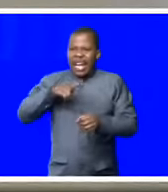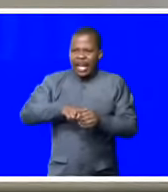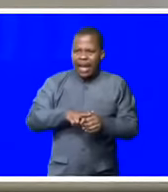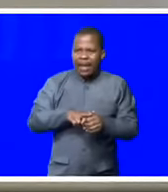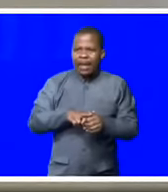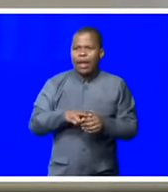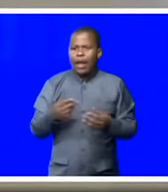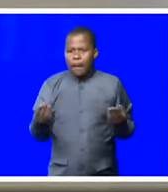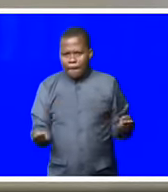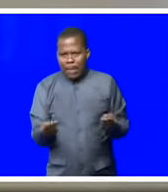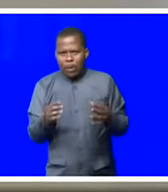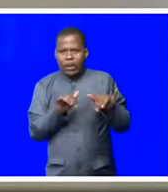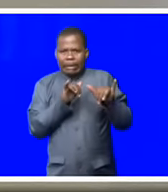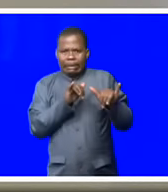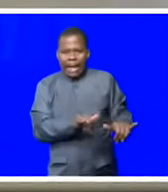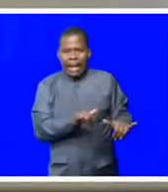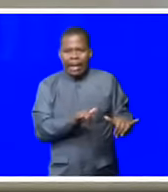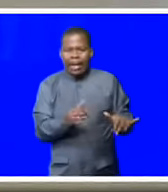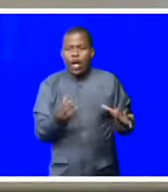bantu labahlala nabo bantu